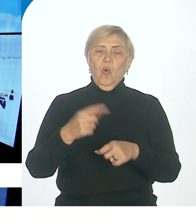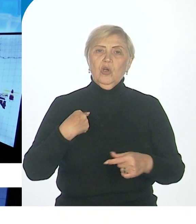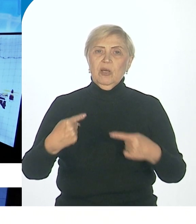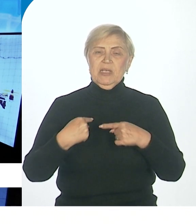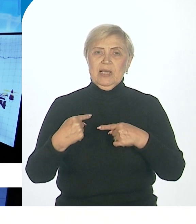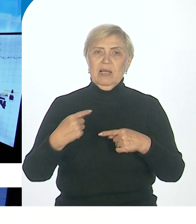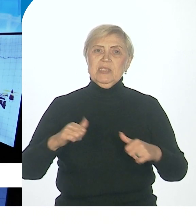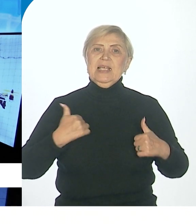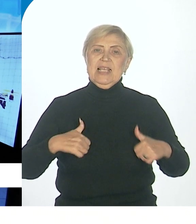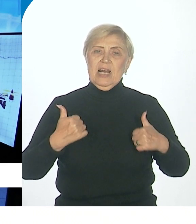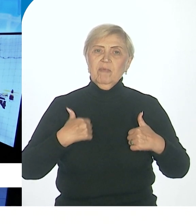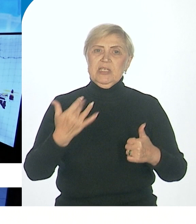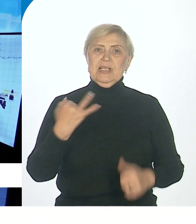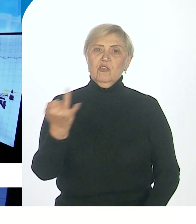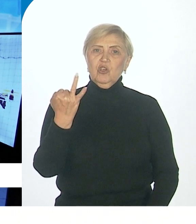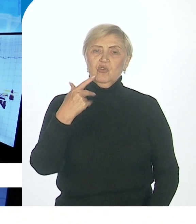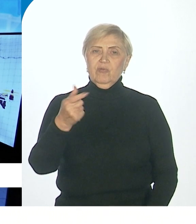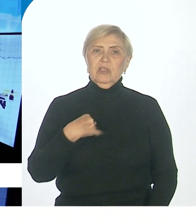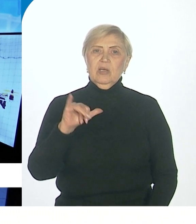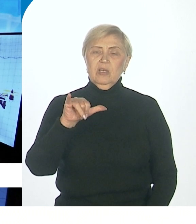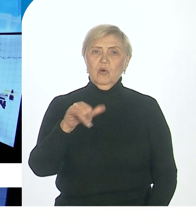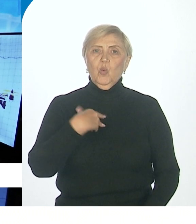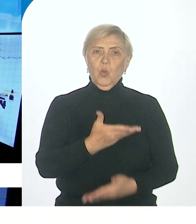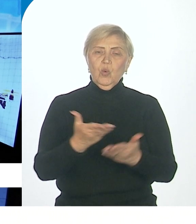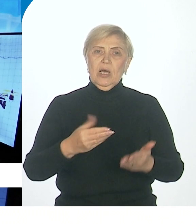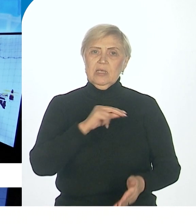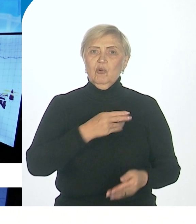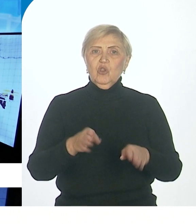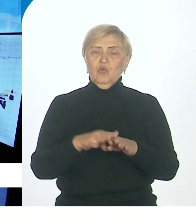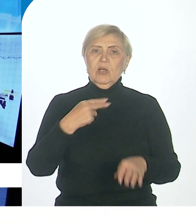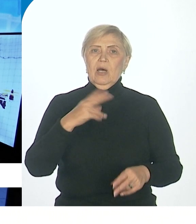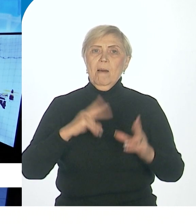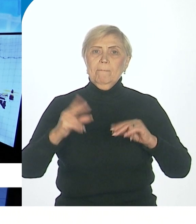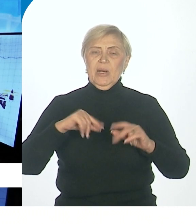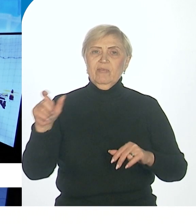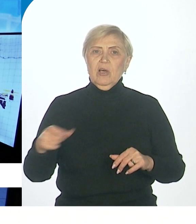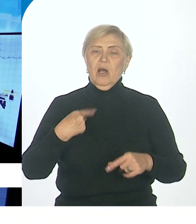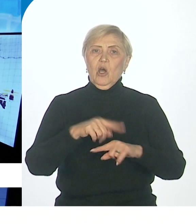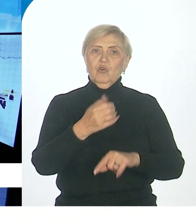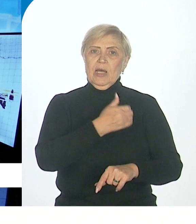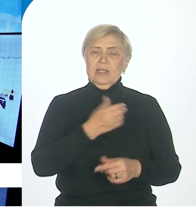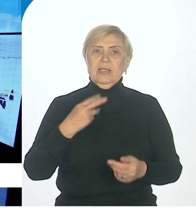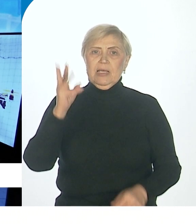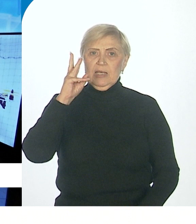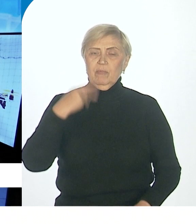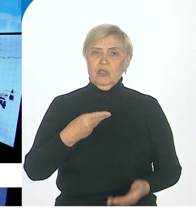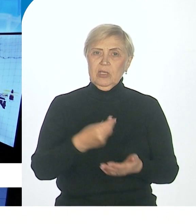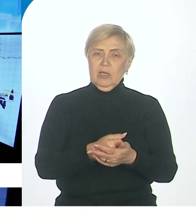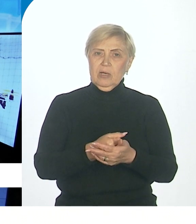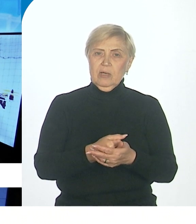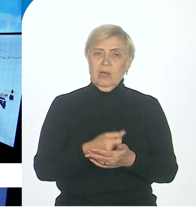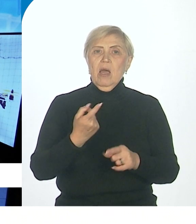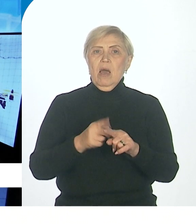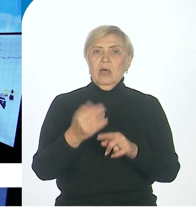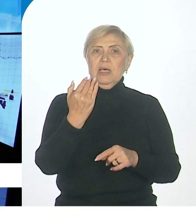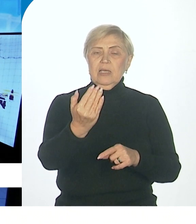стараемся заинтересовывать. И у нас работают не только преподаватели, которые хотят заработать деньги, а по факту педагогика – это